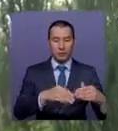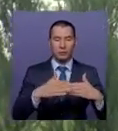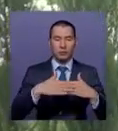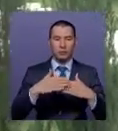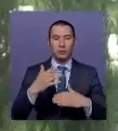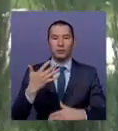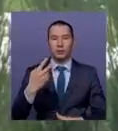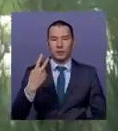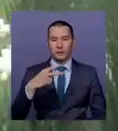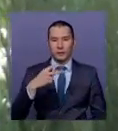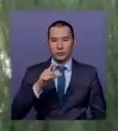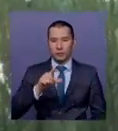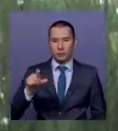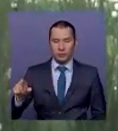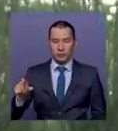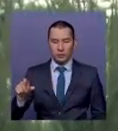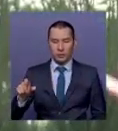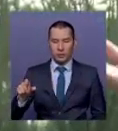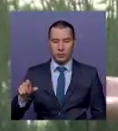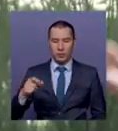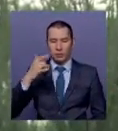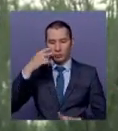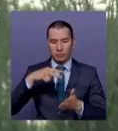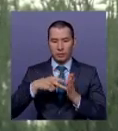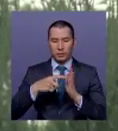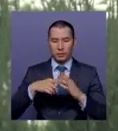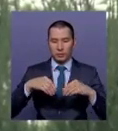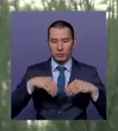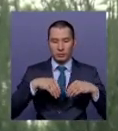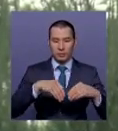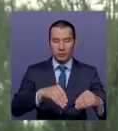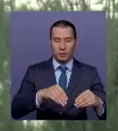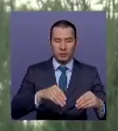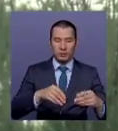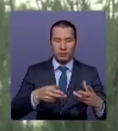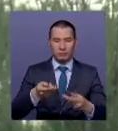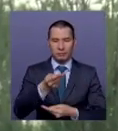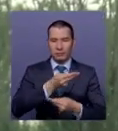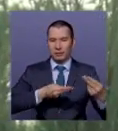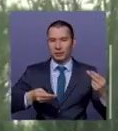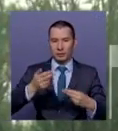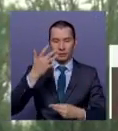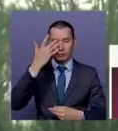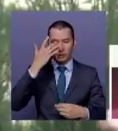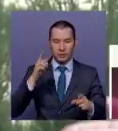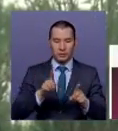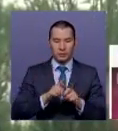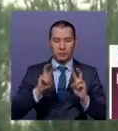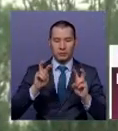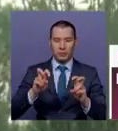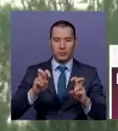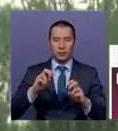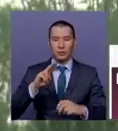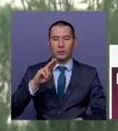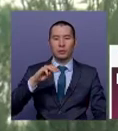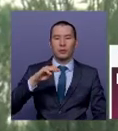порядка 20 специалистов. По задумке флористов, здесь красивые геометрические фигуры украшают такие цветы, в данном случае